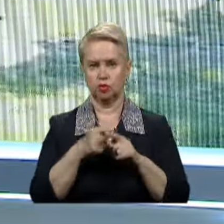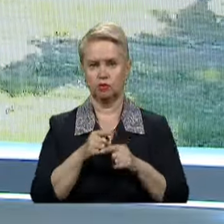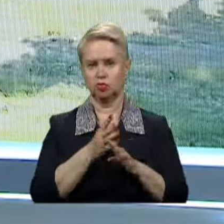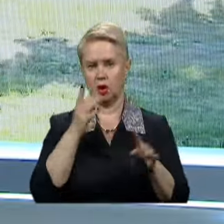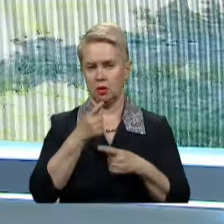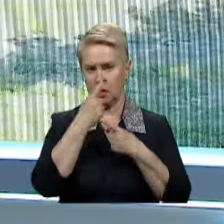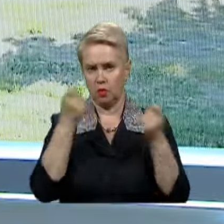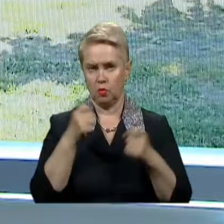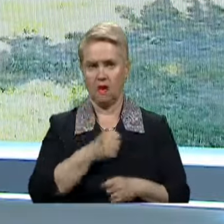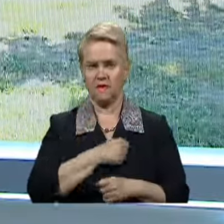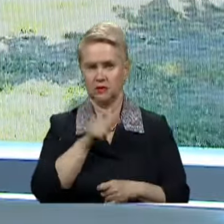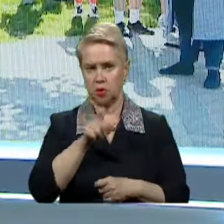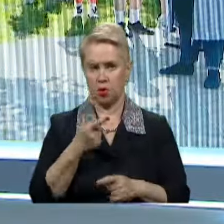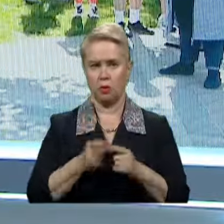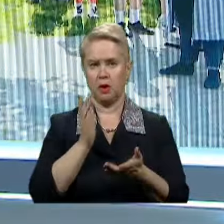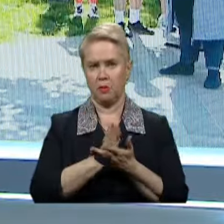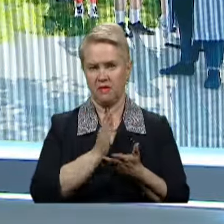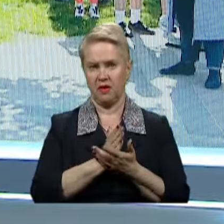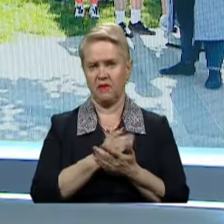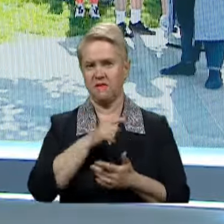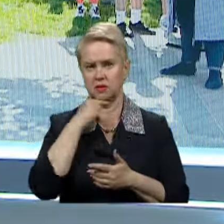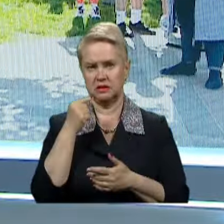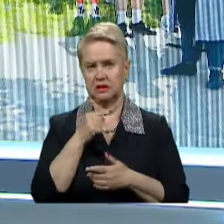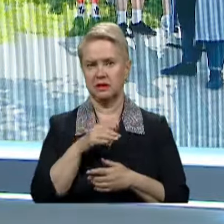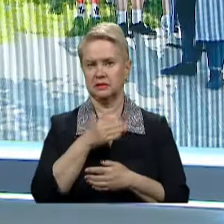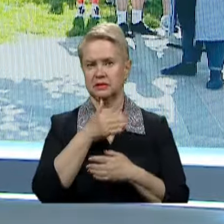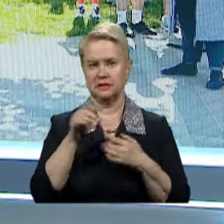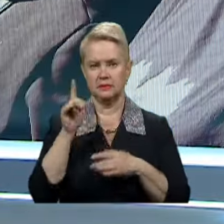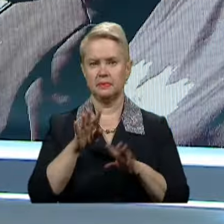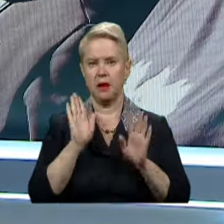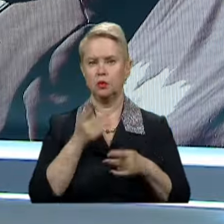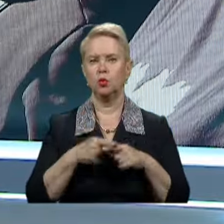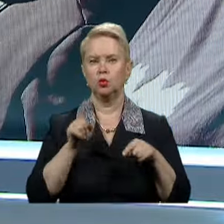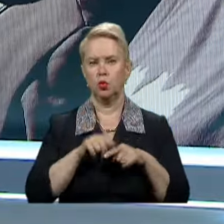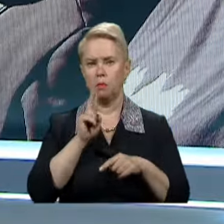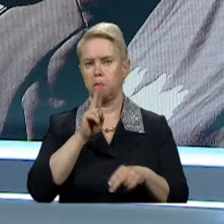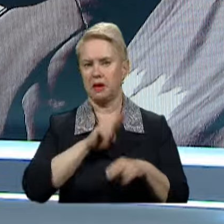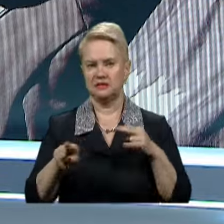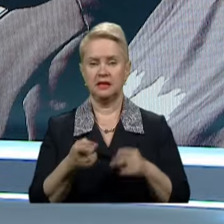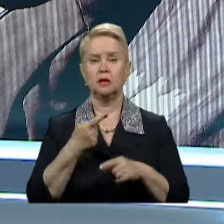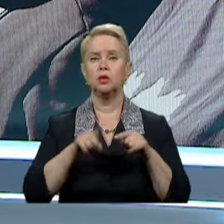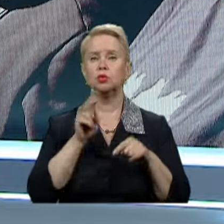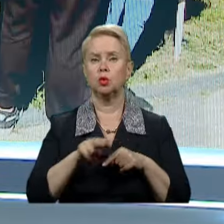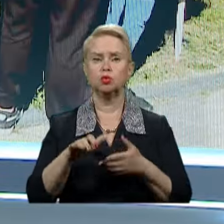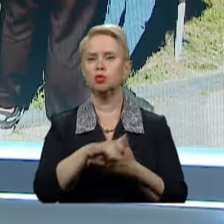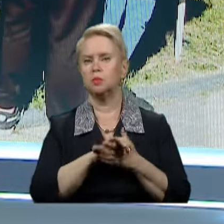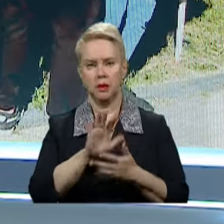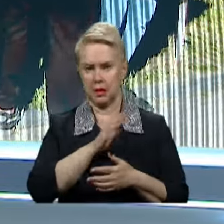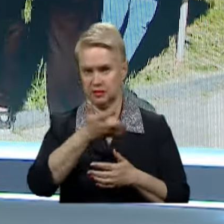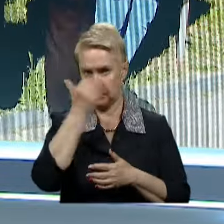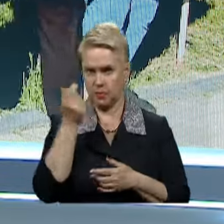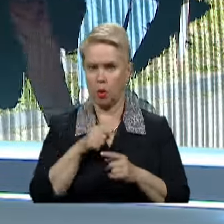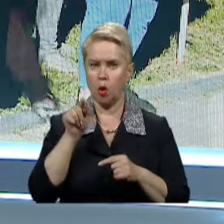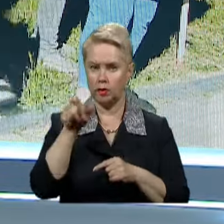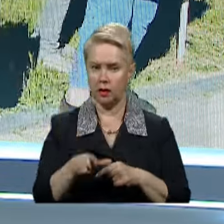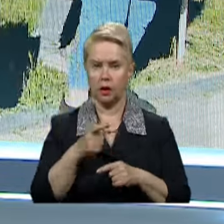вчергове нагадати про військових, які перебувають в російських застінках, та тих, хто безвісти зник. Щоб суспільство не забувало про